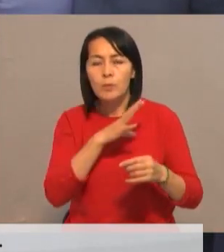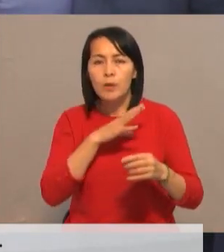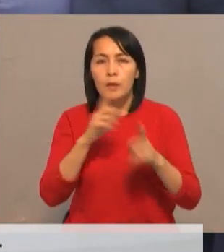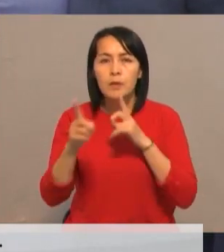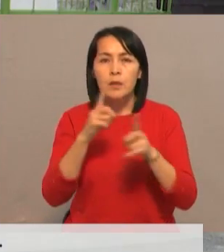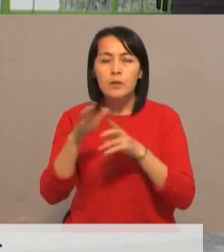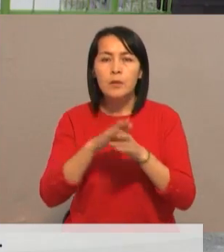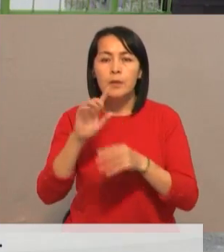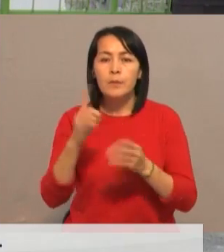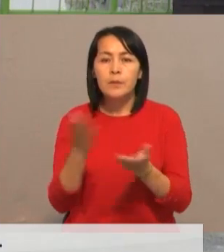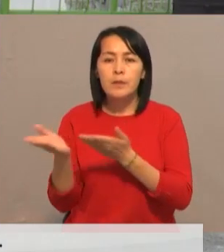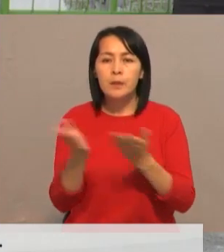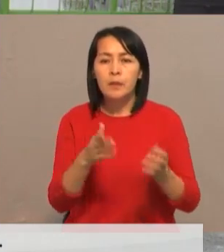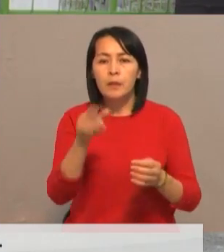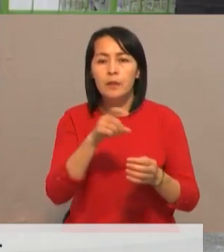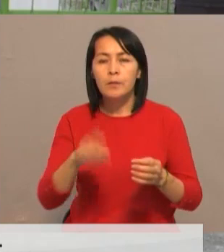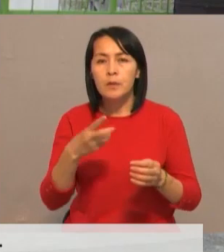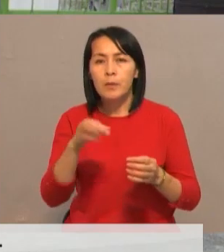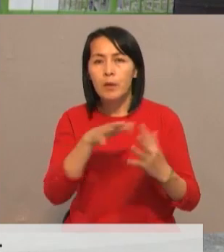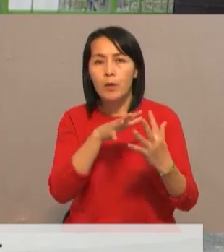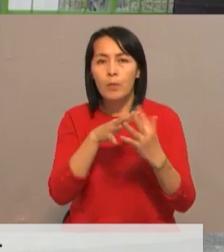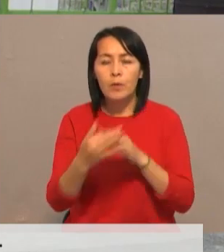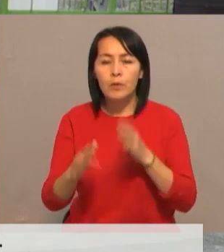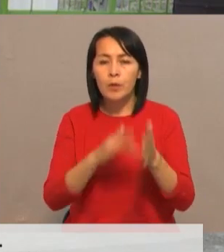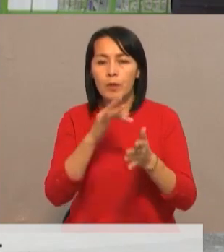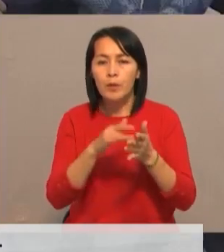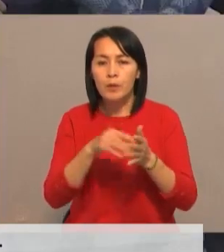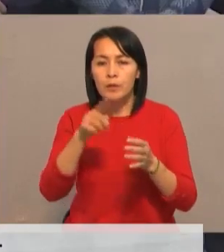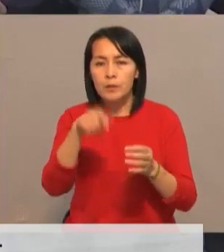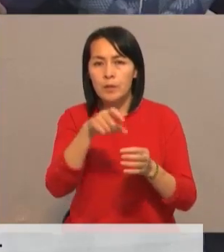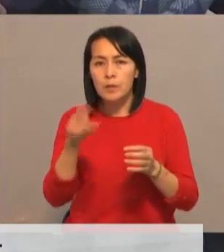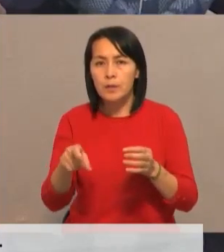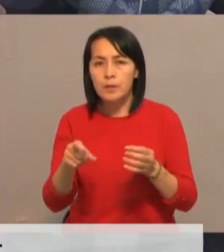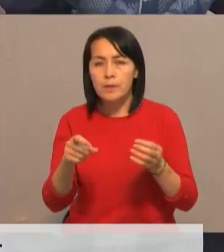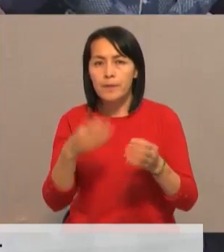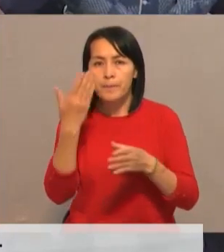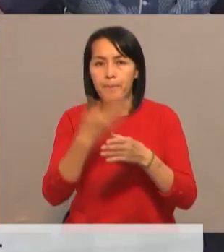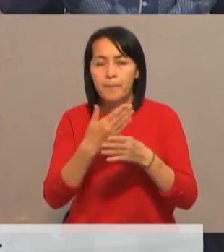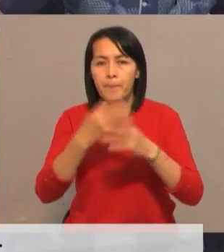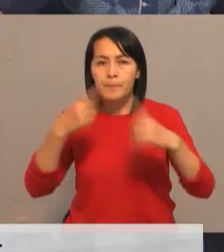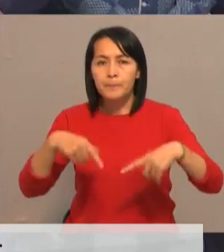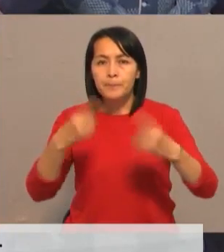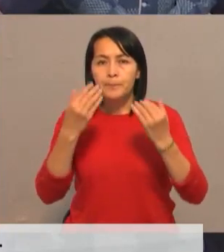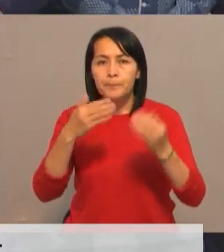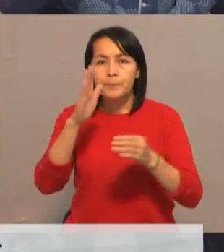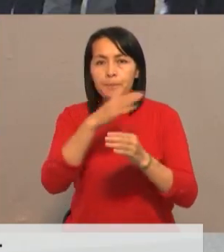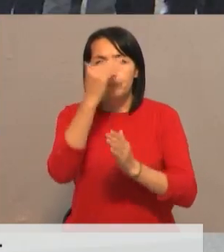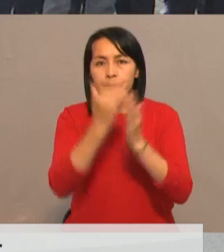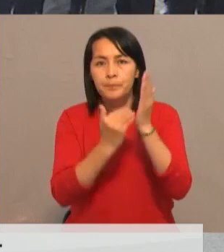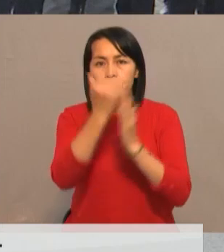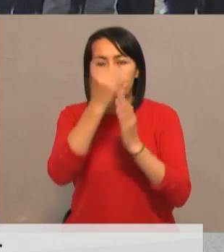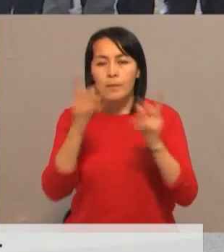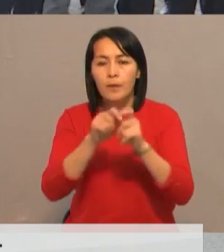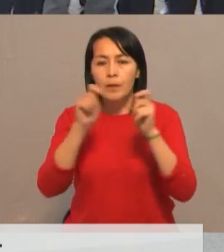өтті. Алдымен жиналған көпшілік Маяқұм ауылының орталығында жергілікті азаматтардың демеушілігі есебінен тұрғызылған ту тұғырдың